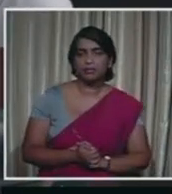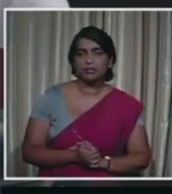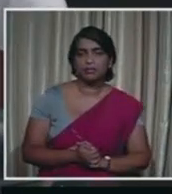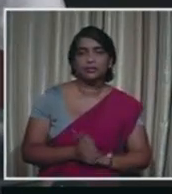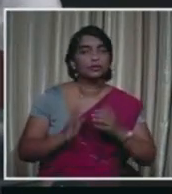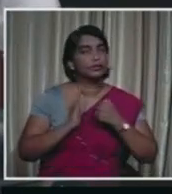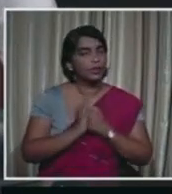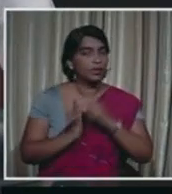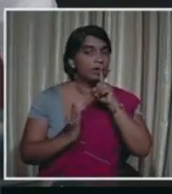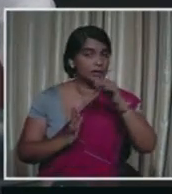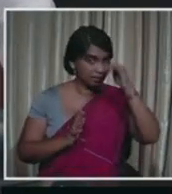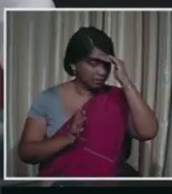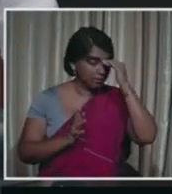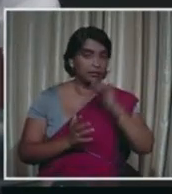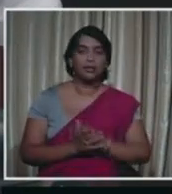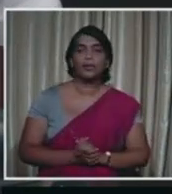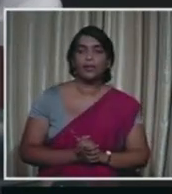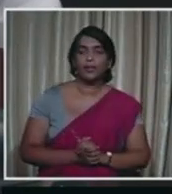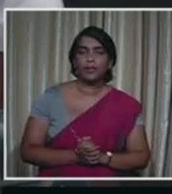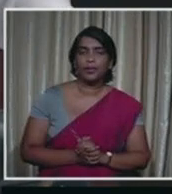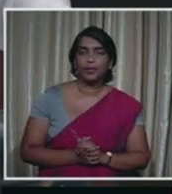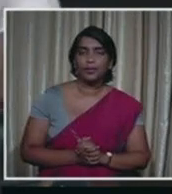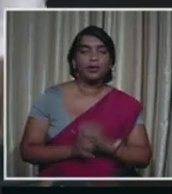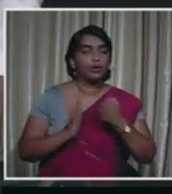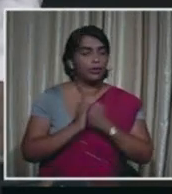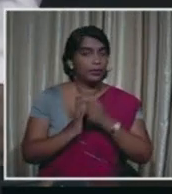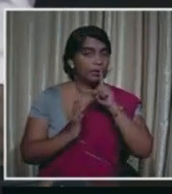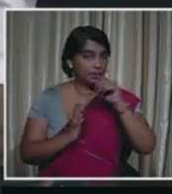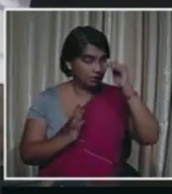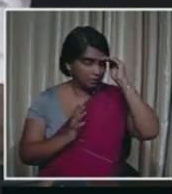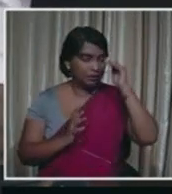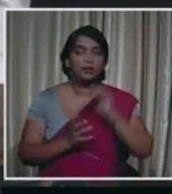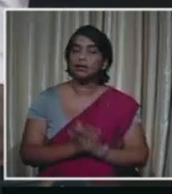ගරු කථානායකතුමනි ගරු කථානායකතුමනි